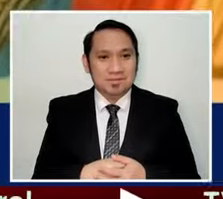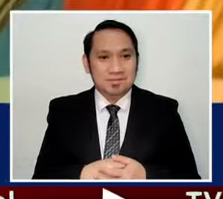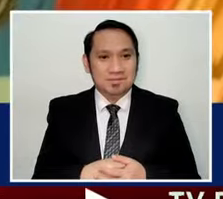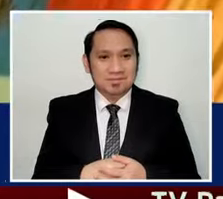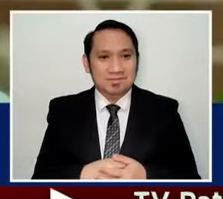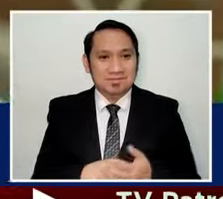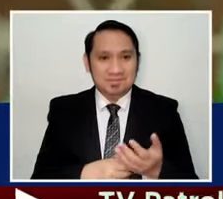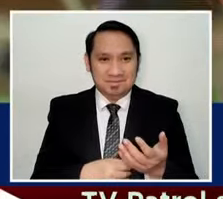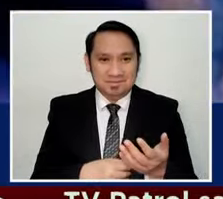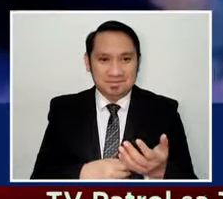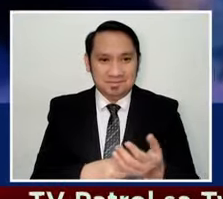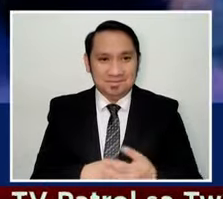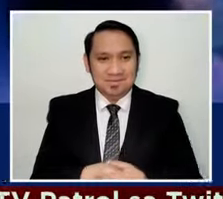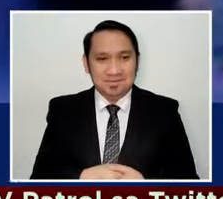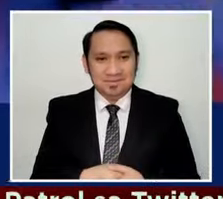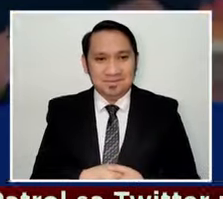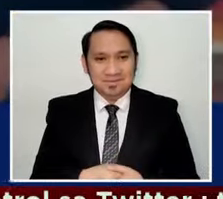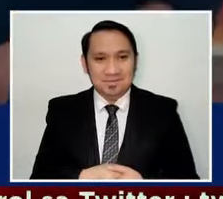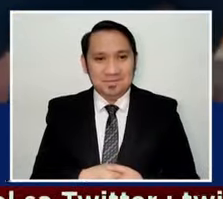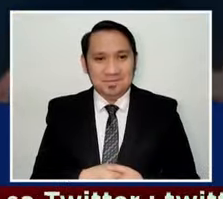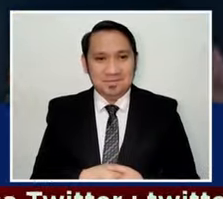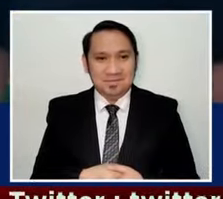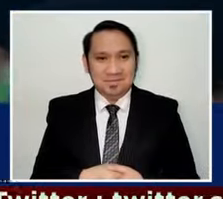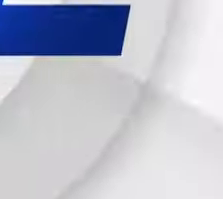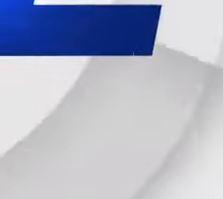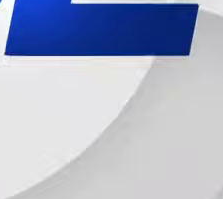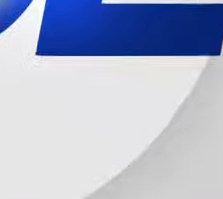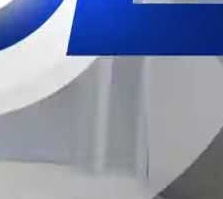MJ Felipe, ABS-CBN News.